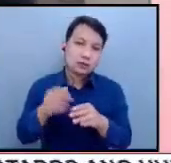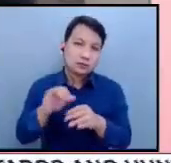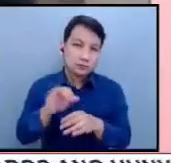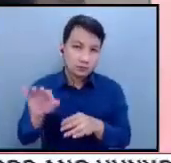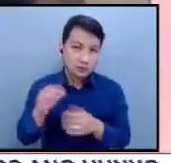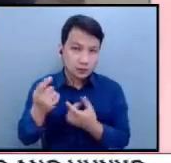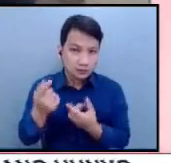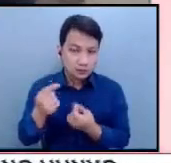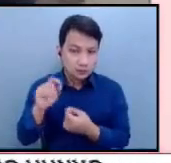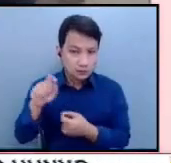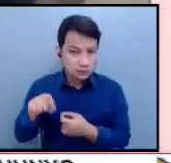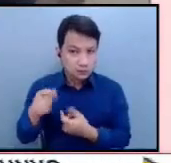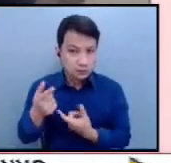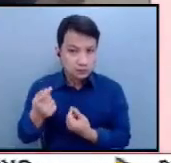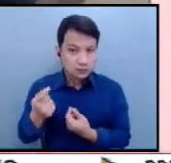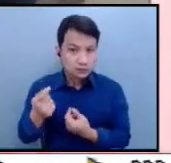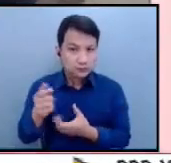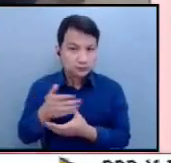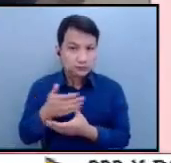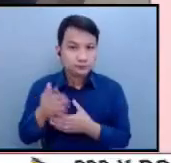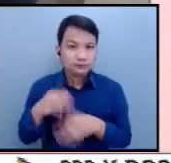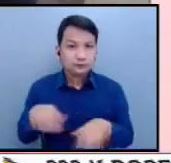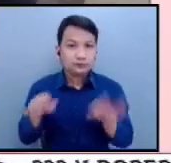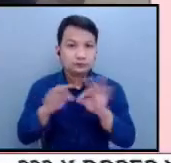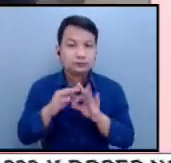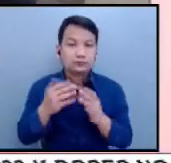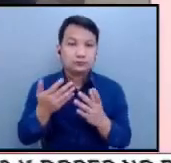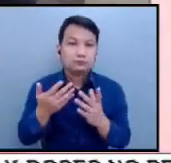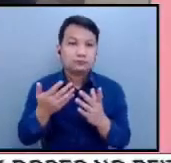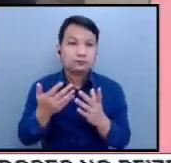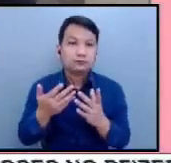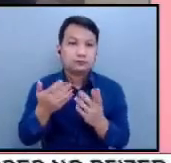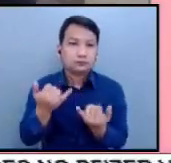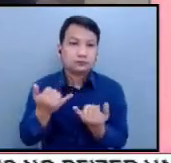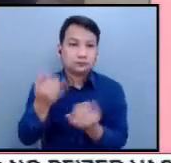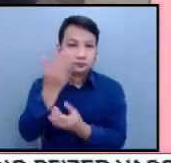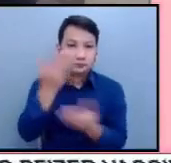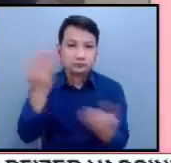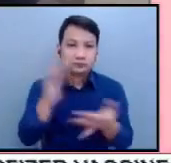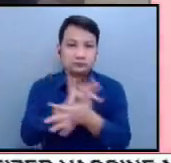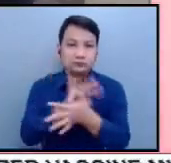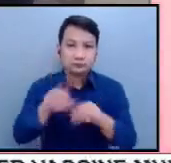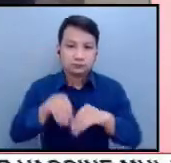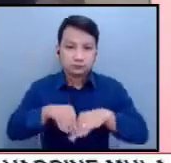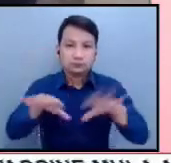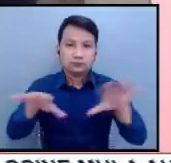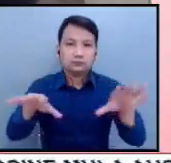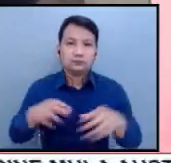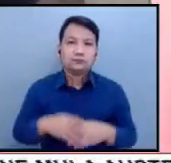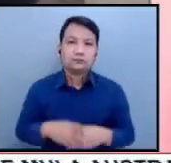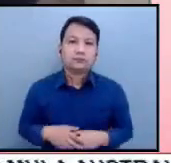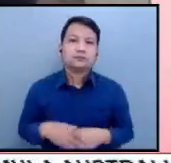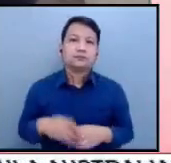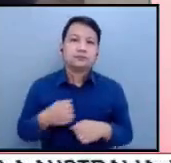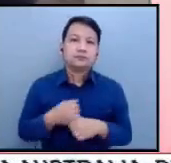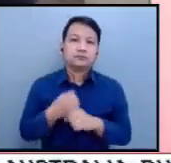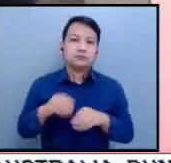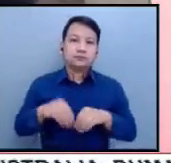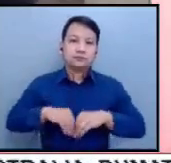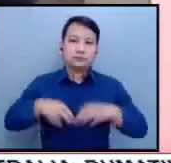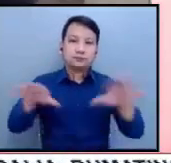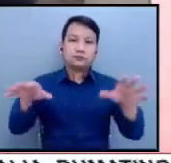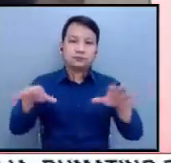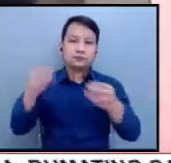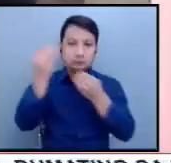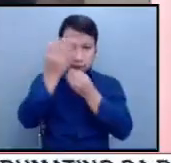gawin ay siyempre po, dahil sa panahon ngayon ng pandemya ay pinapakalat at pinababati po natin